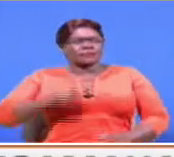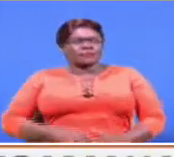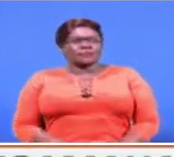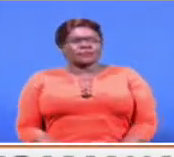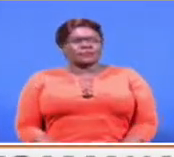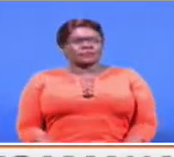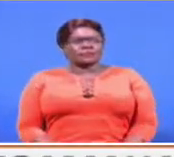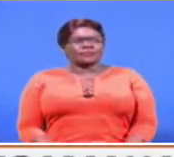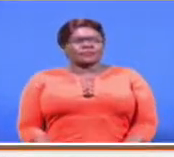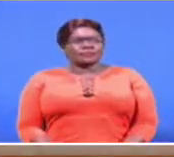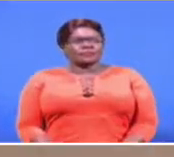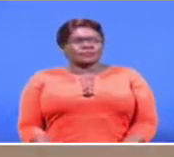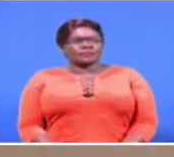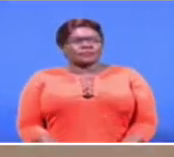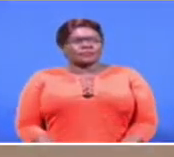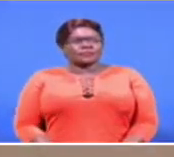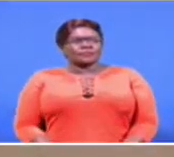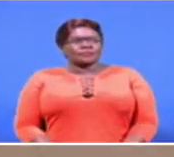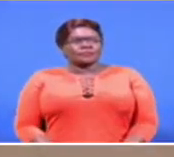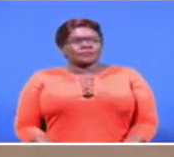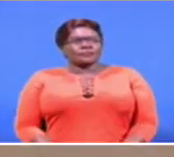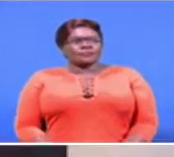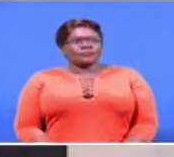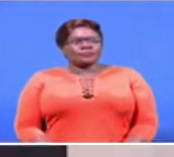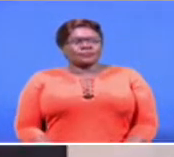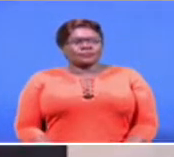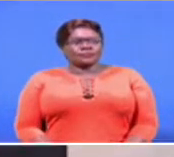KTN News, County ya Kilifi.